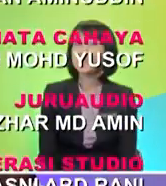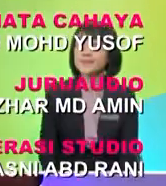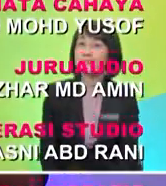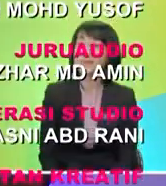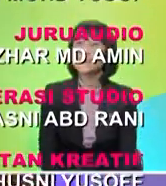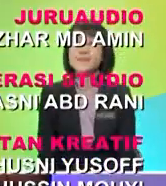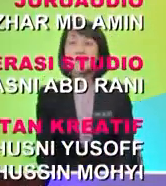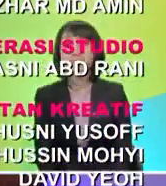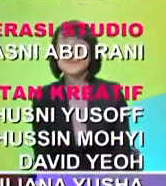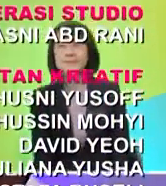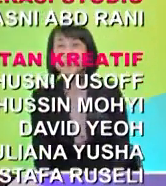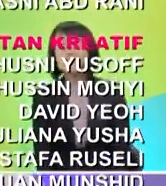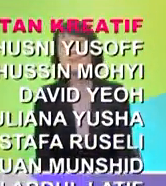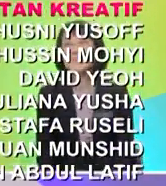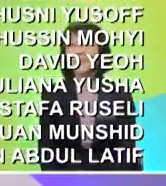Boleh main tak? Nak nyanyi dah.